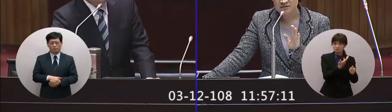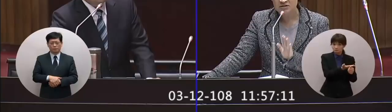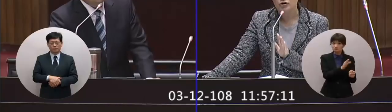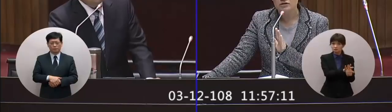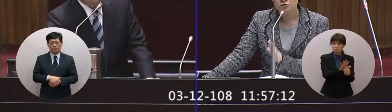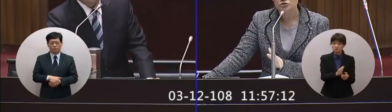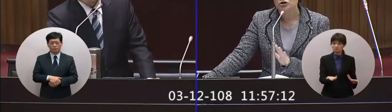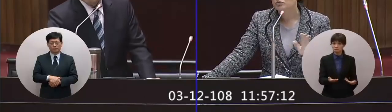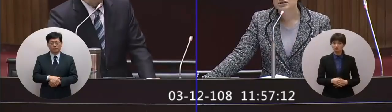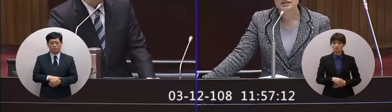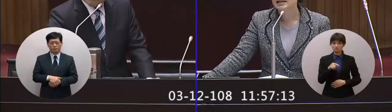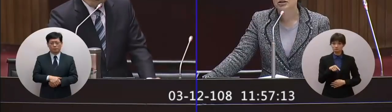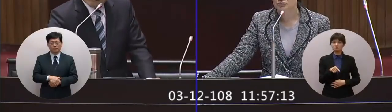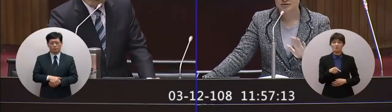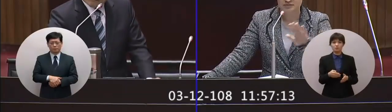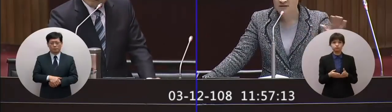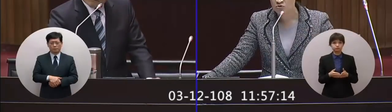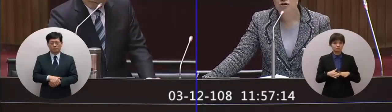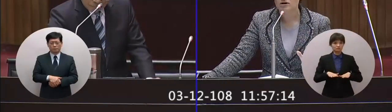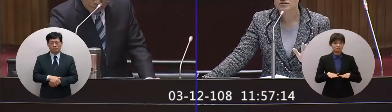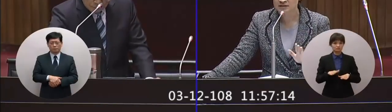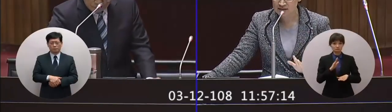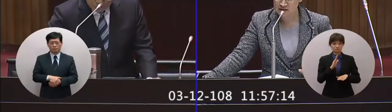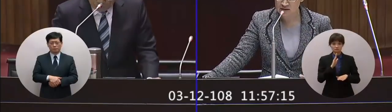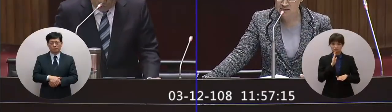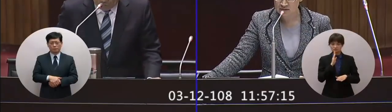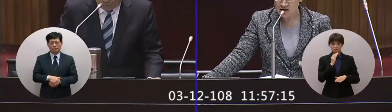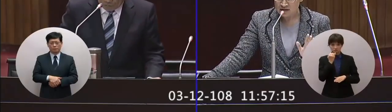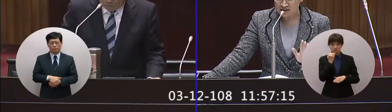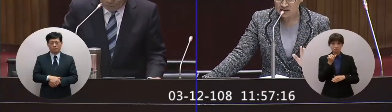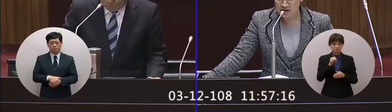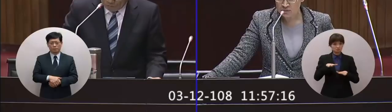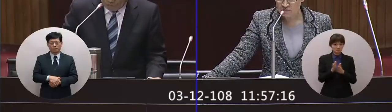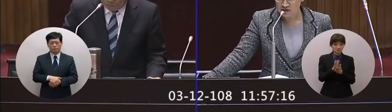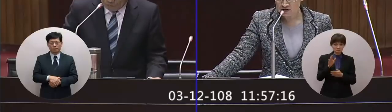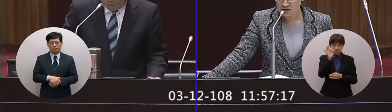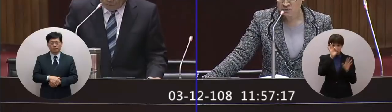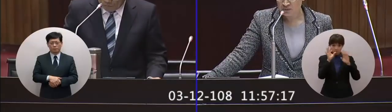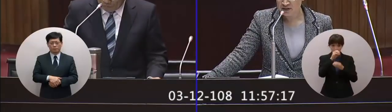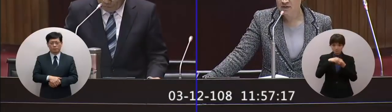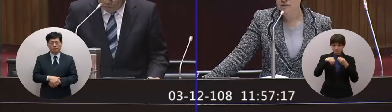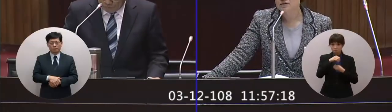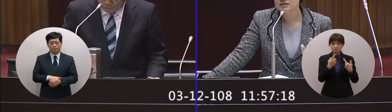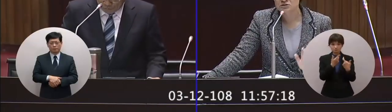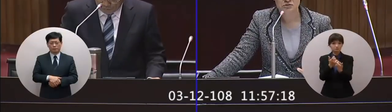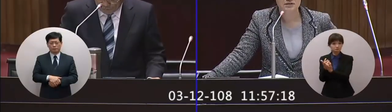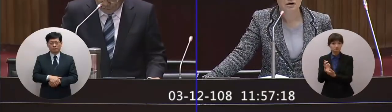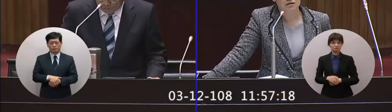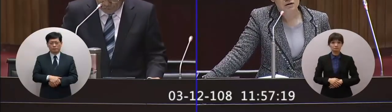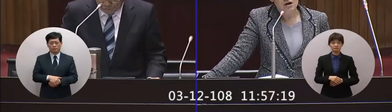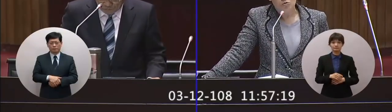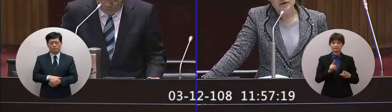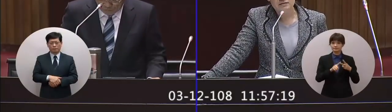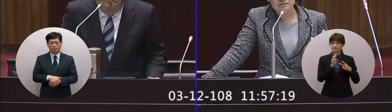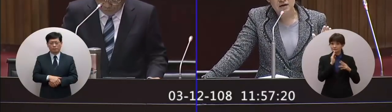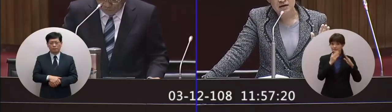这个资源的需求不是现有的整个状况是可以因应的。那第二个部分呢，就是我们的各级学